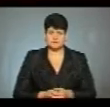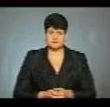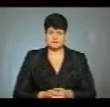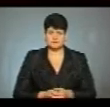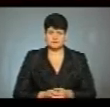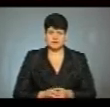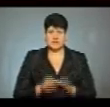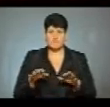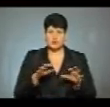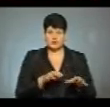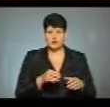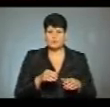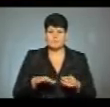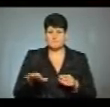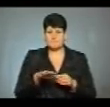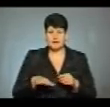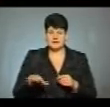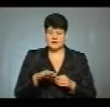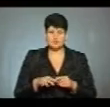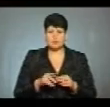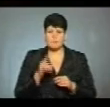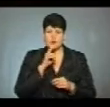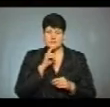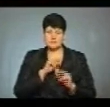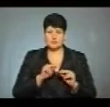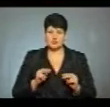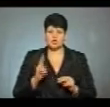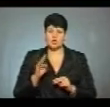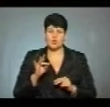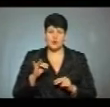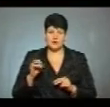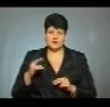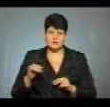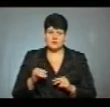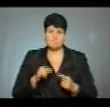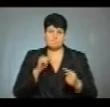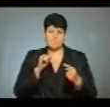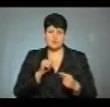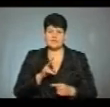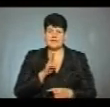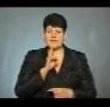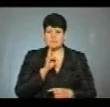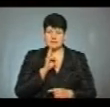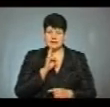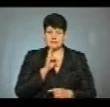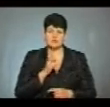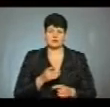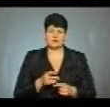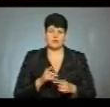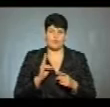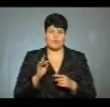На волейбольному майданчику команда Бродівського педагогічного коледжу імені Шашкевича проти Кременецького лісотехнічного коледжу.